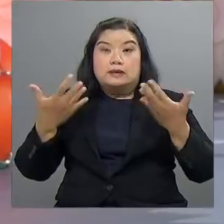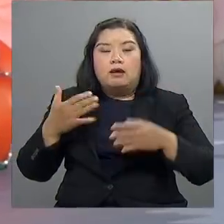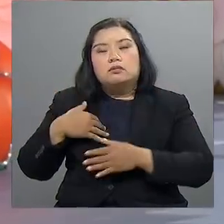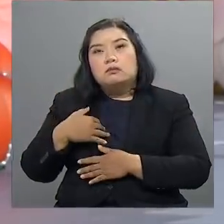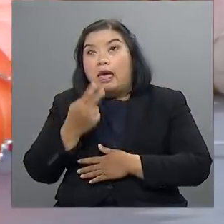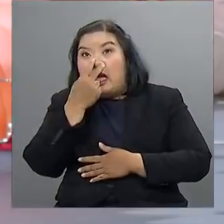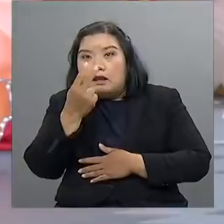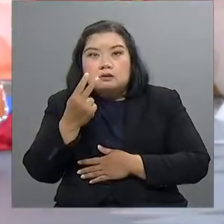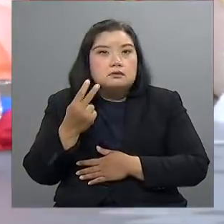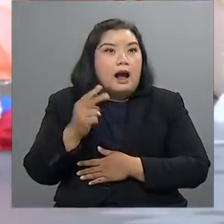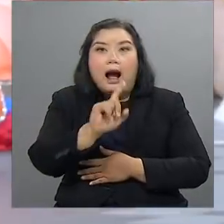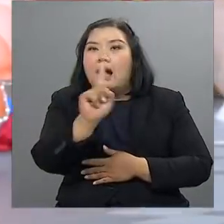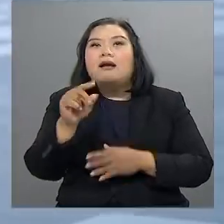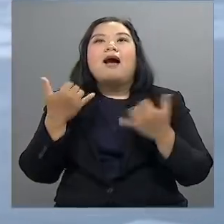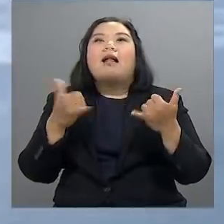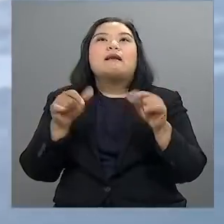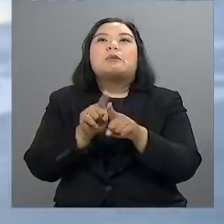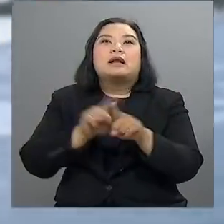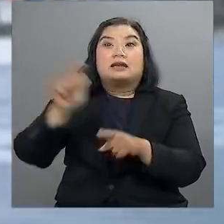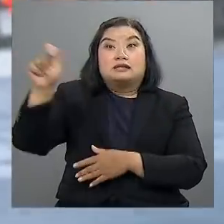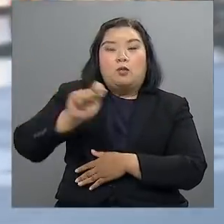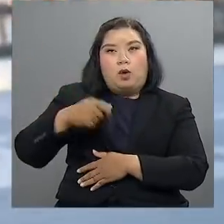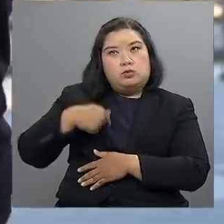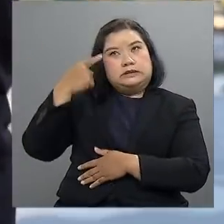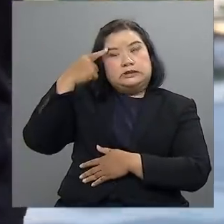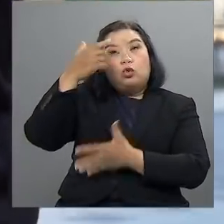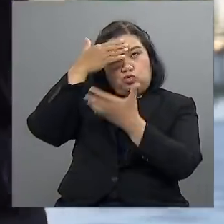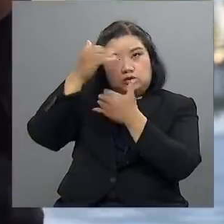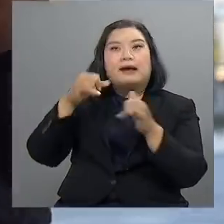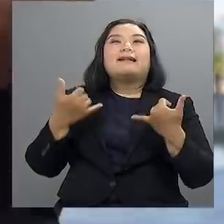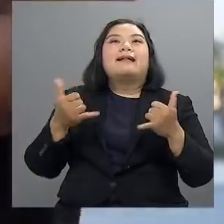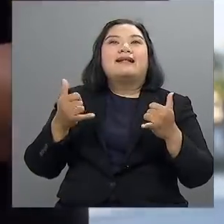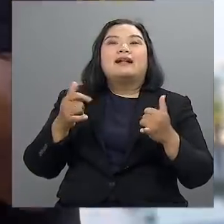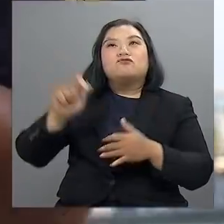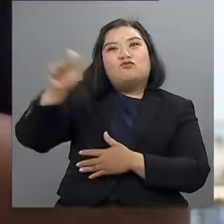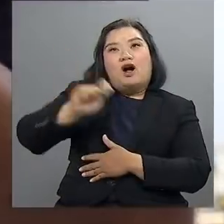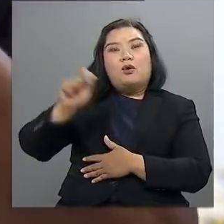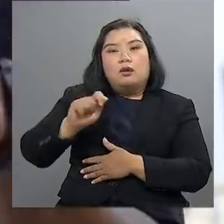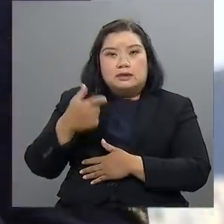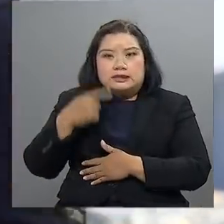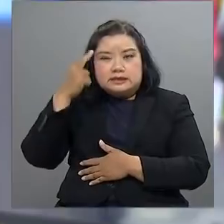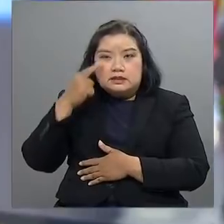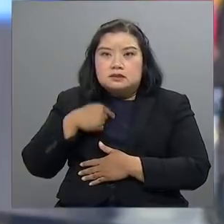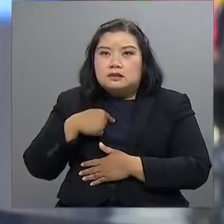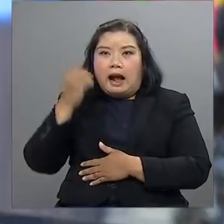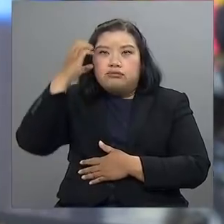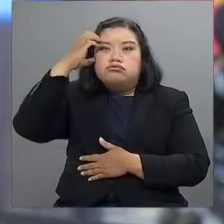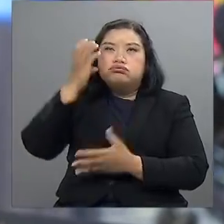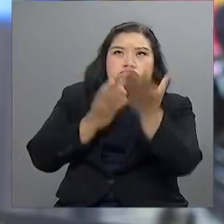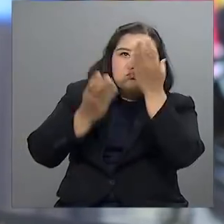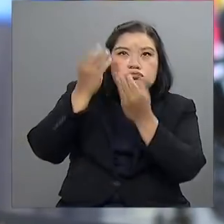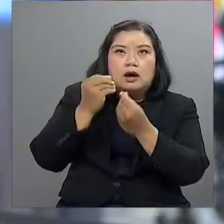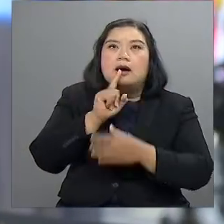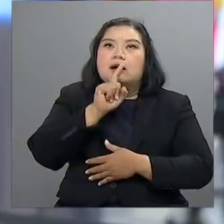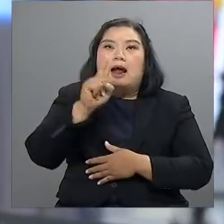าเล่นกันแล้วก็ผมก็เลยสนใจแล้วก็หลังจากนั้นก็เริ่มหัดเริ่มหาความรู้เริ่มอะไรจากรุ่นพี่